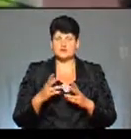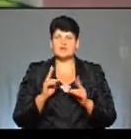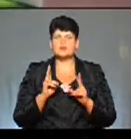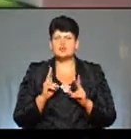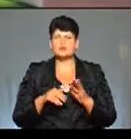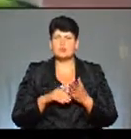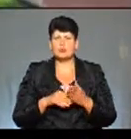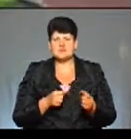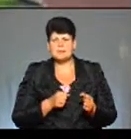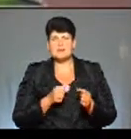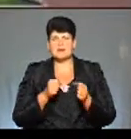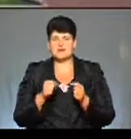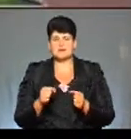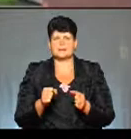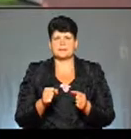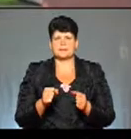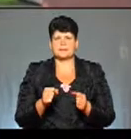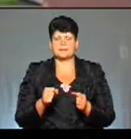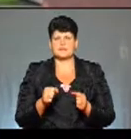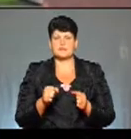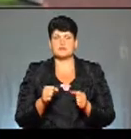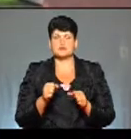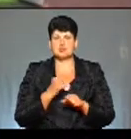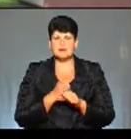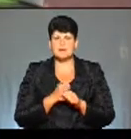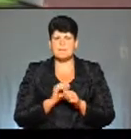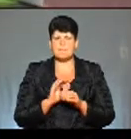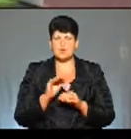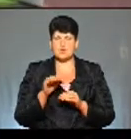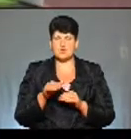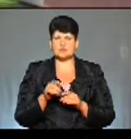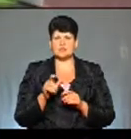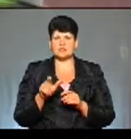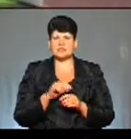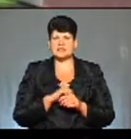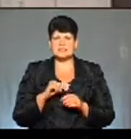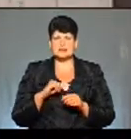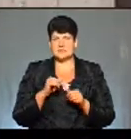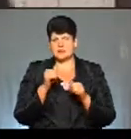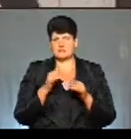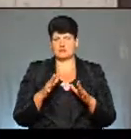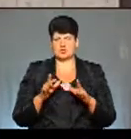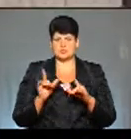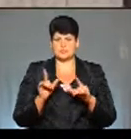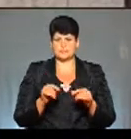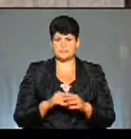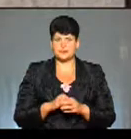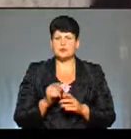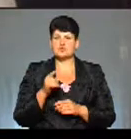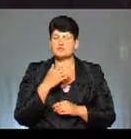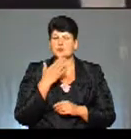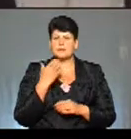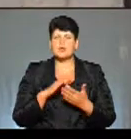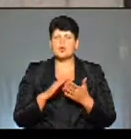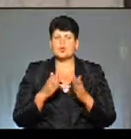туди піднятися, поріг так зроблений, маленький поріг, що людина на колясці двері сама не зможе відкрити. Чому немає умов для того,